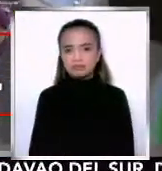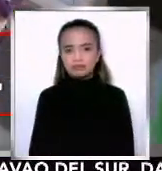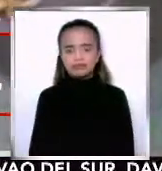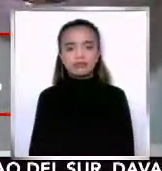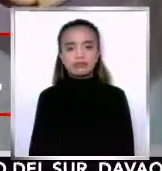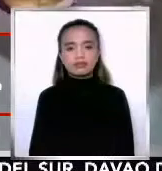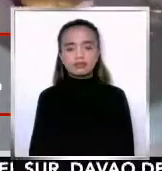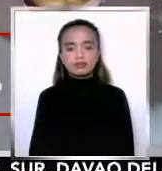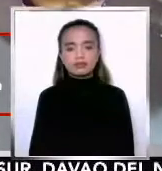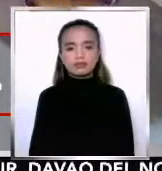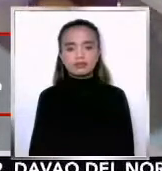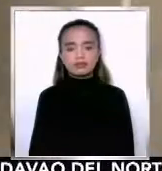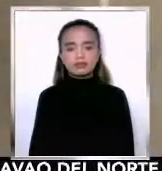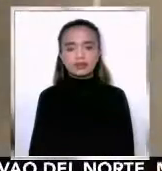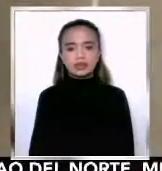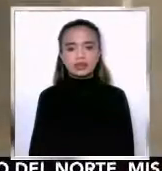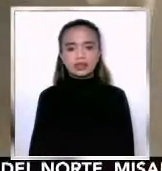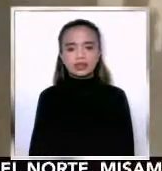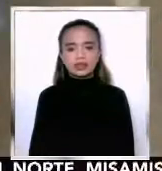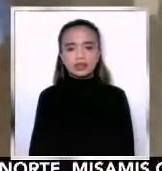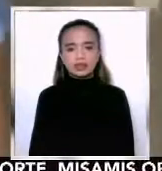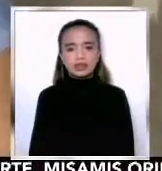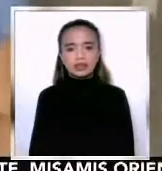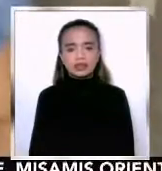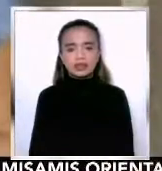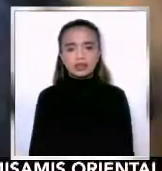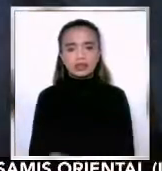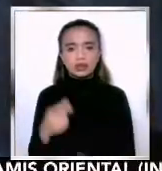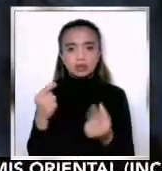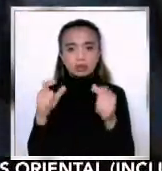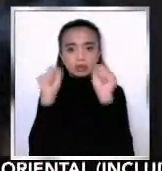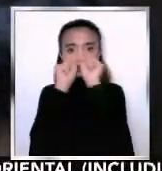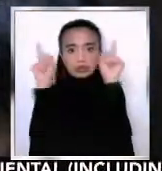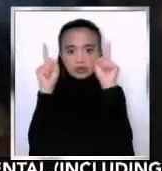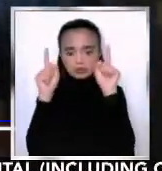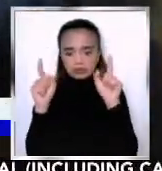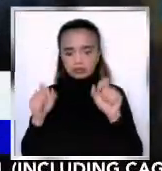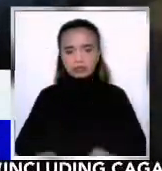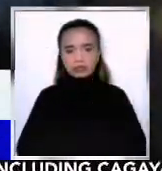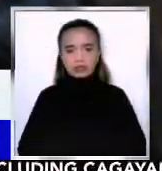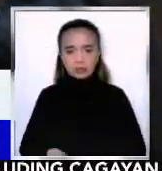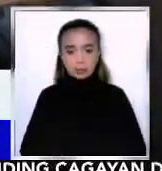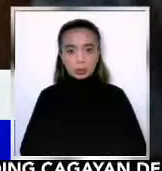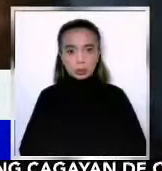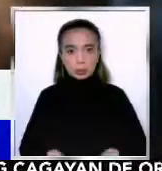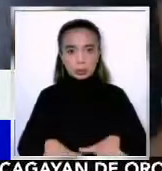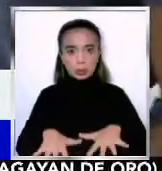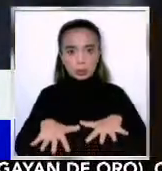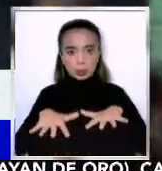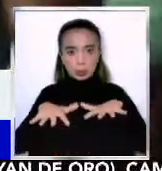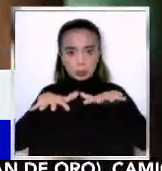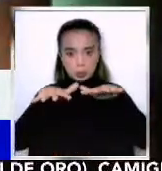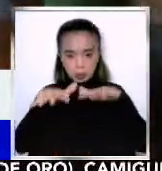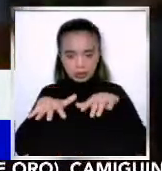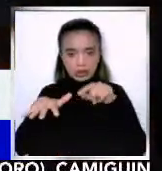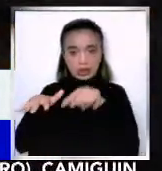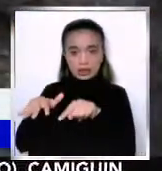nang kunungay sila nyo. Biglaan kasi yung tubig. Ang galing bukid na tubig.